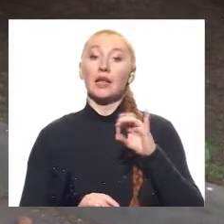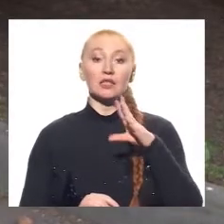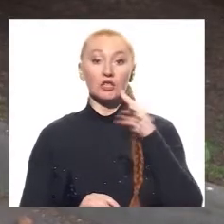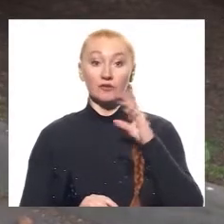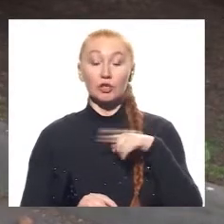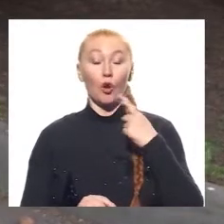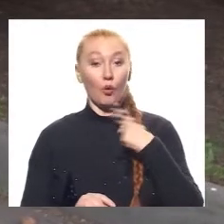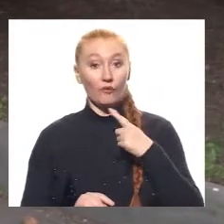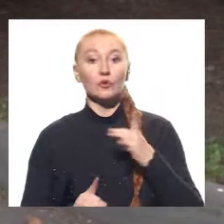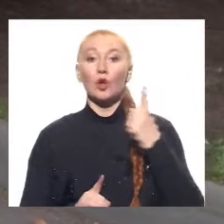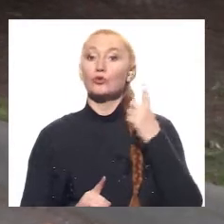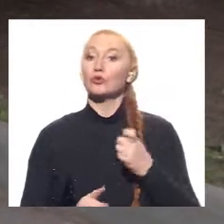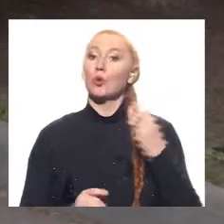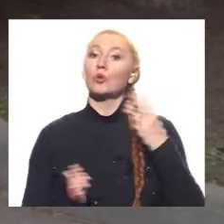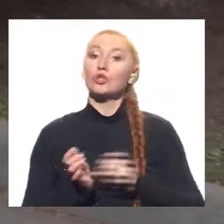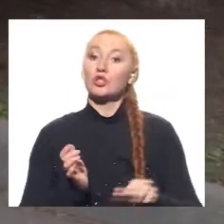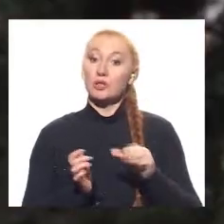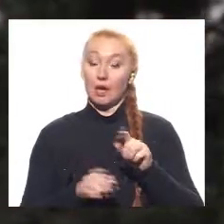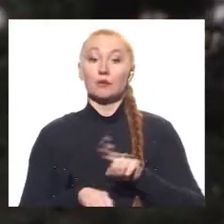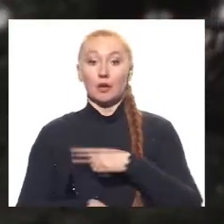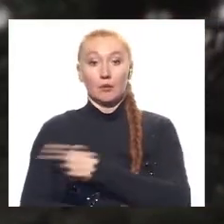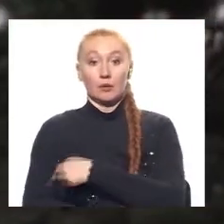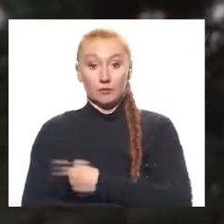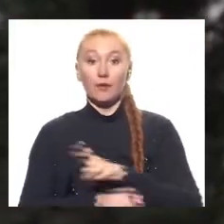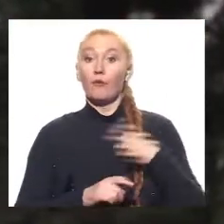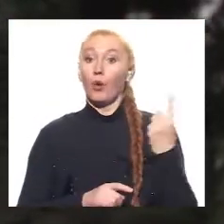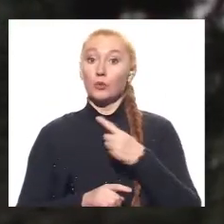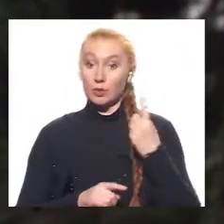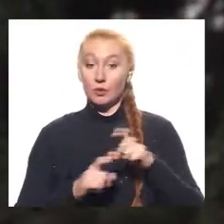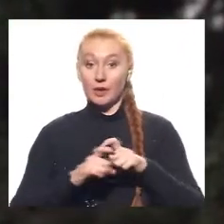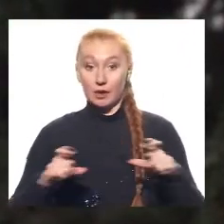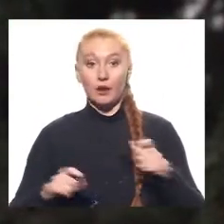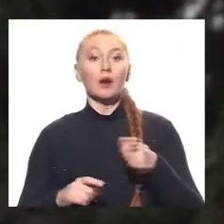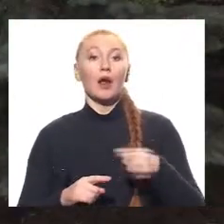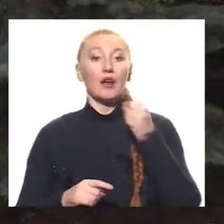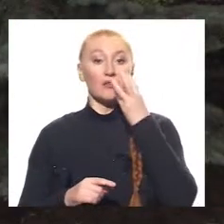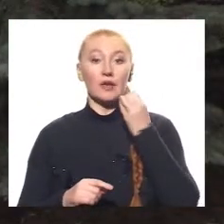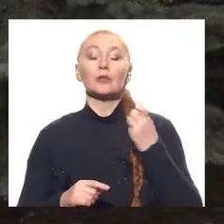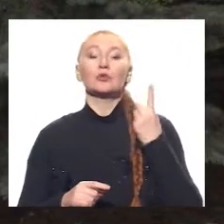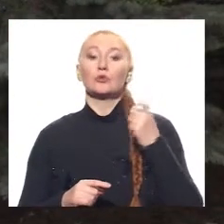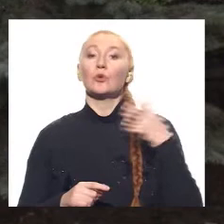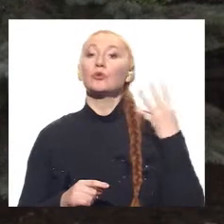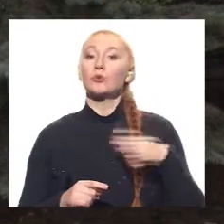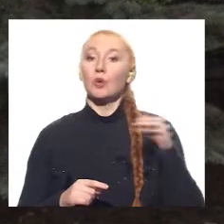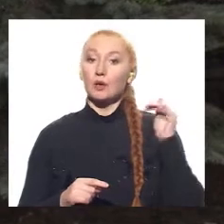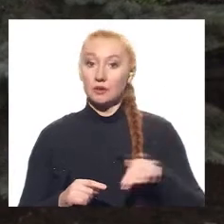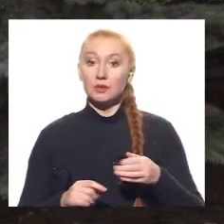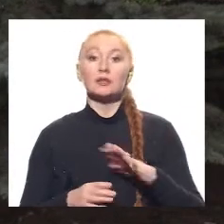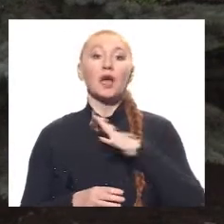що 160 працівникам обласної лікарні у квітні сплатили 148 тисяч авансу